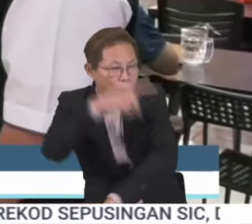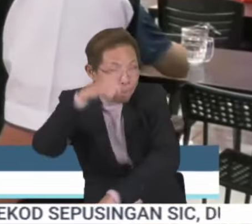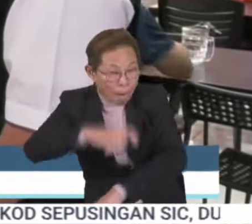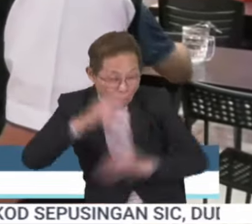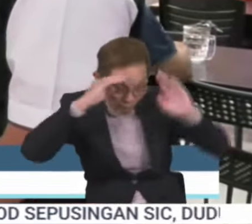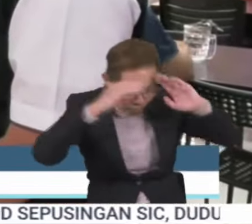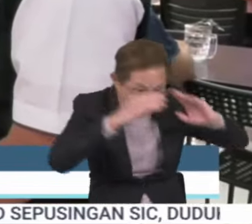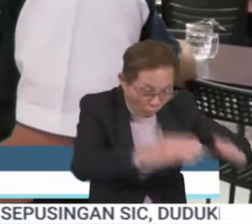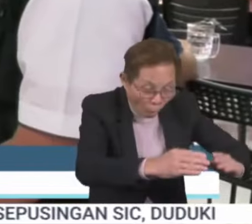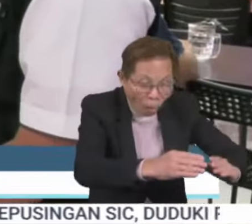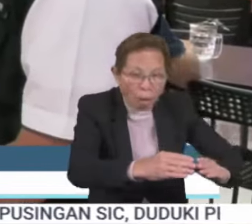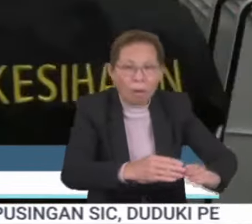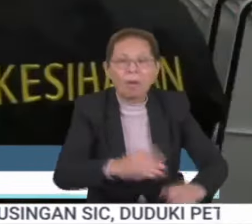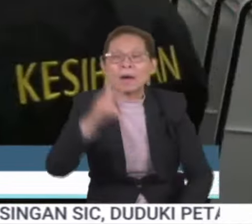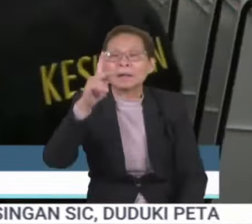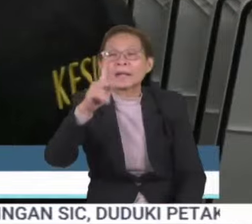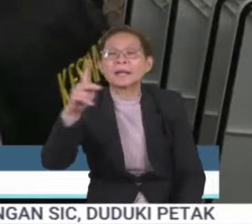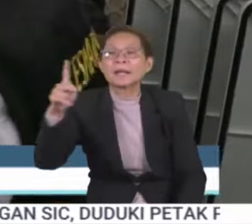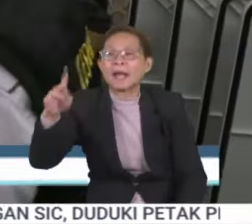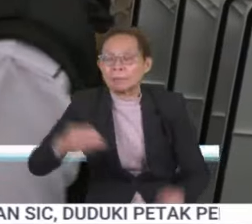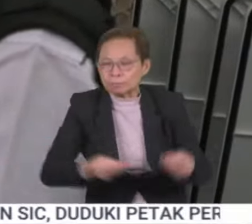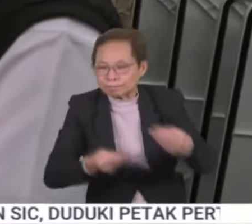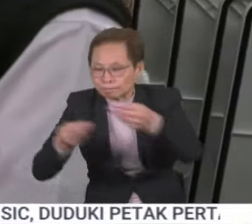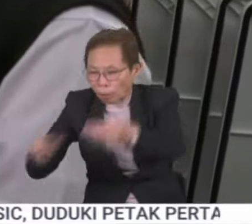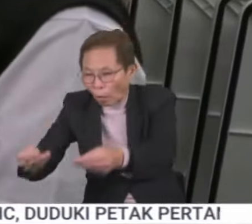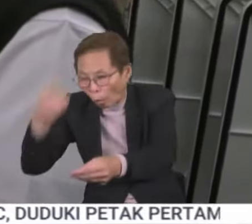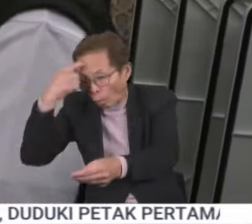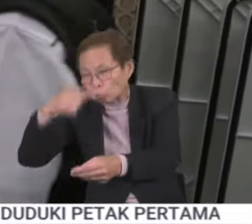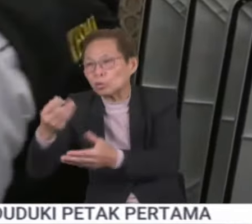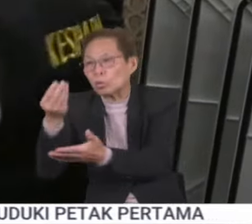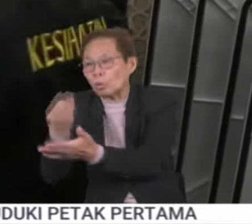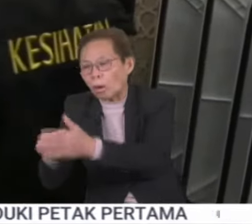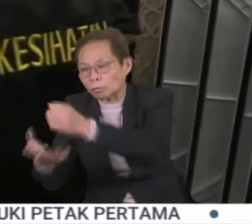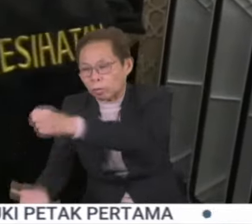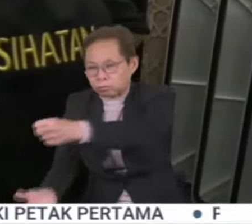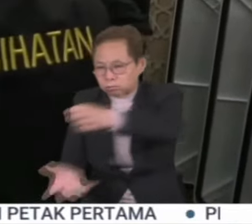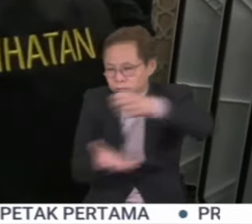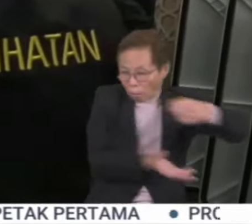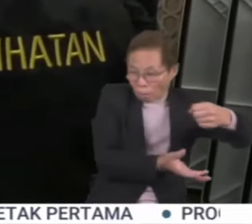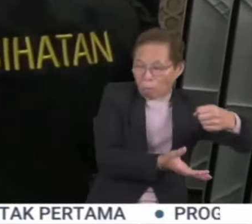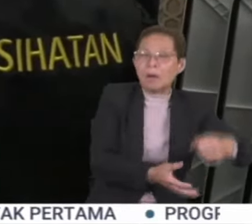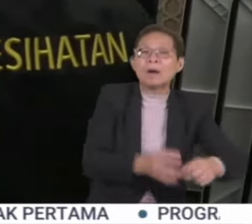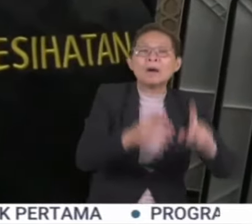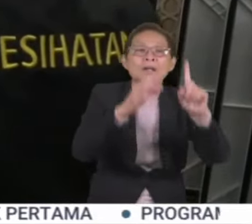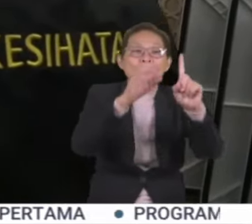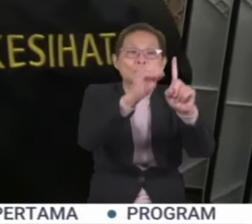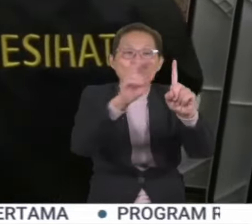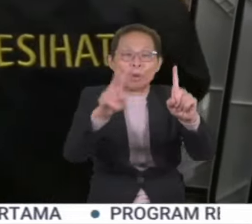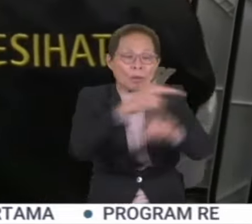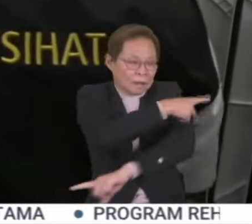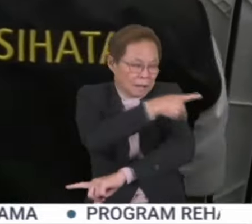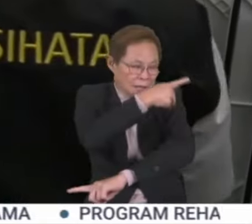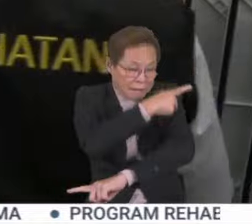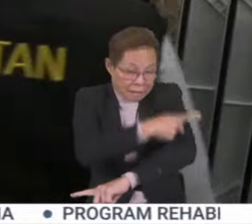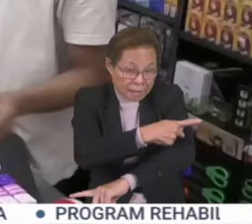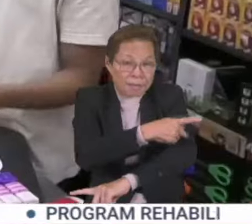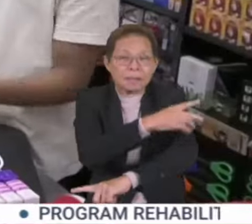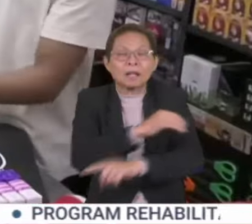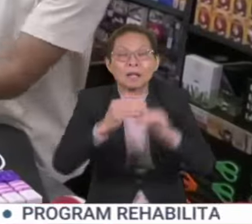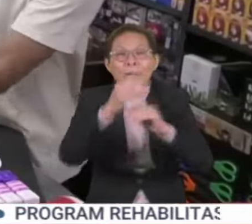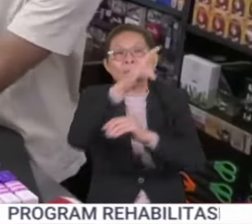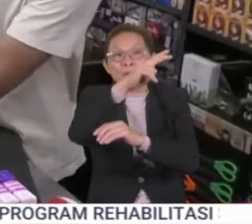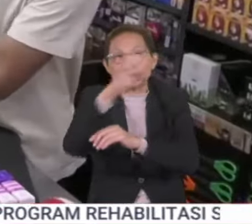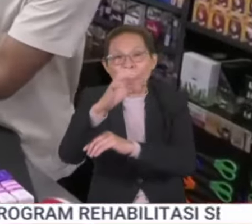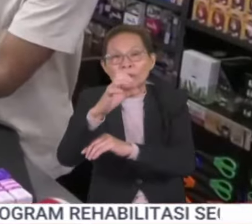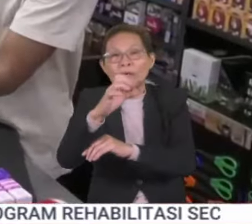diberikan perhatian kepada kementerian kesihatan Malaysia untuk saluran dana di Johor terdapat 1002 klinik kesihatan dan lebih 200